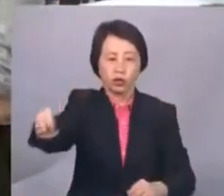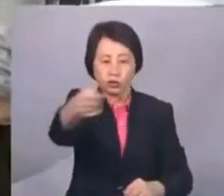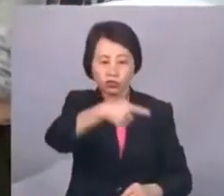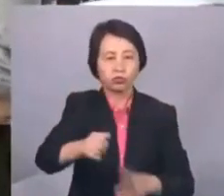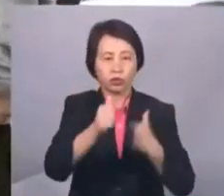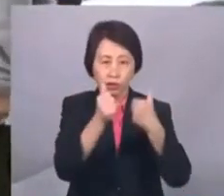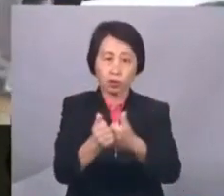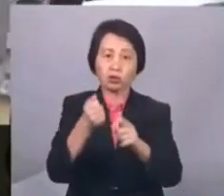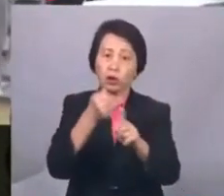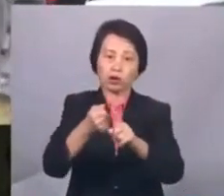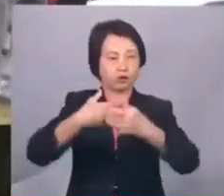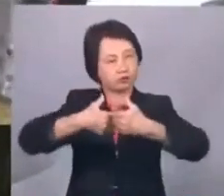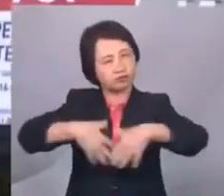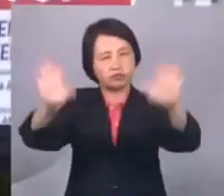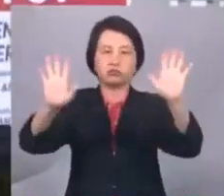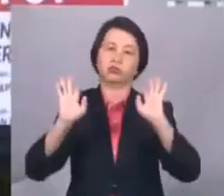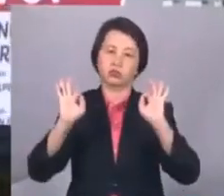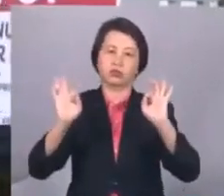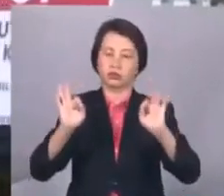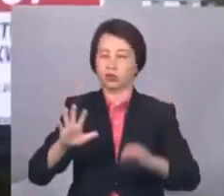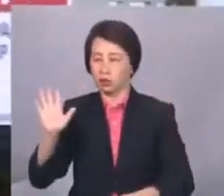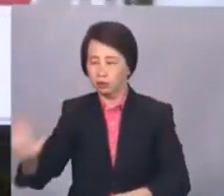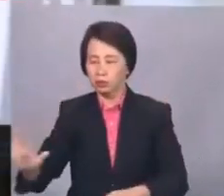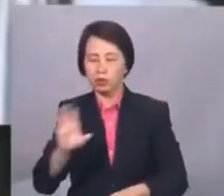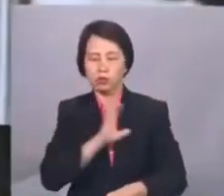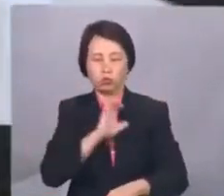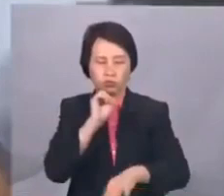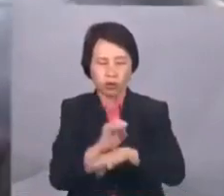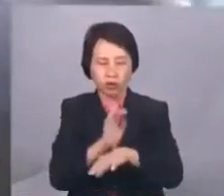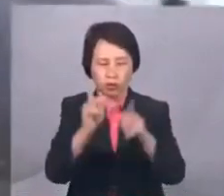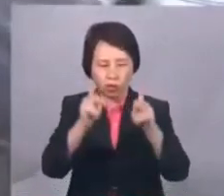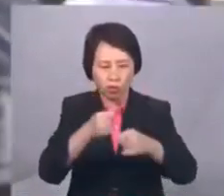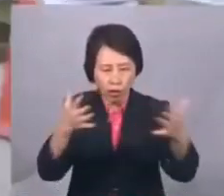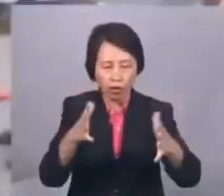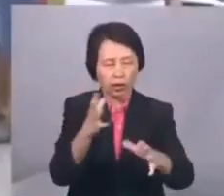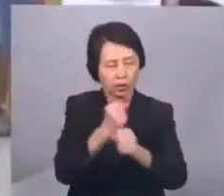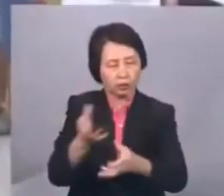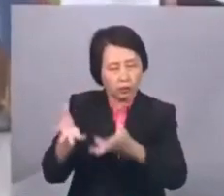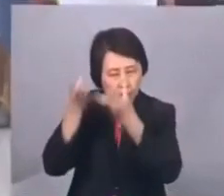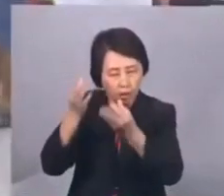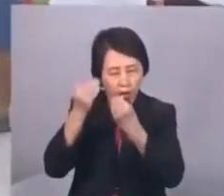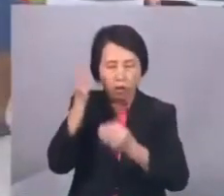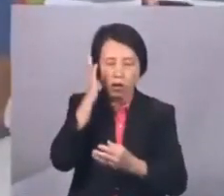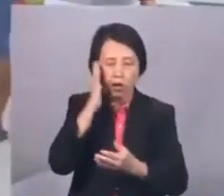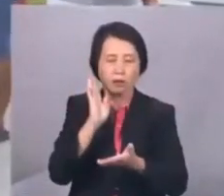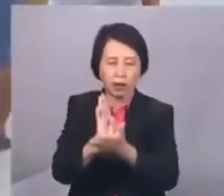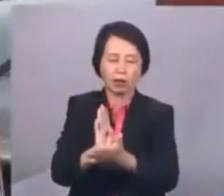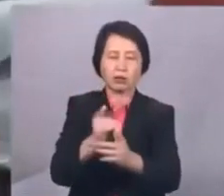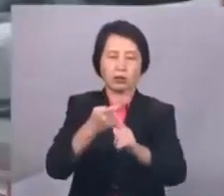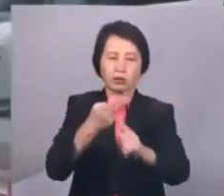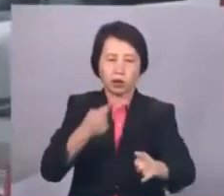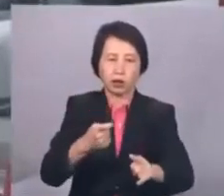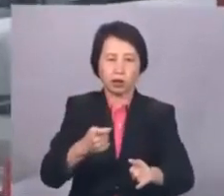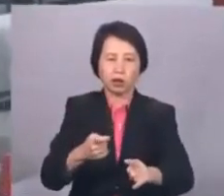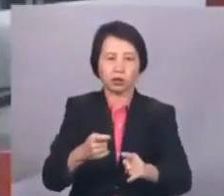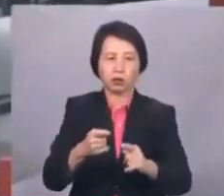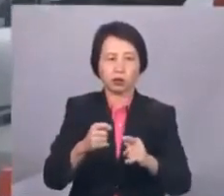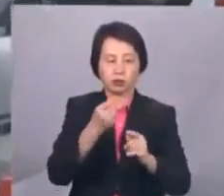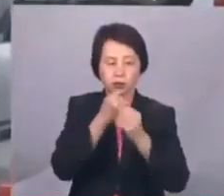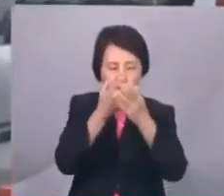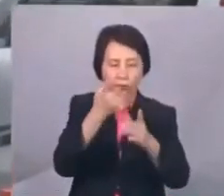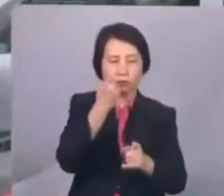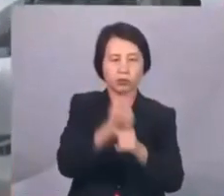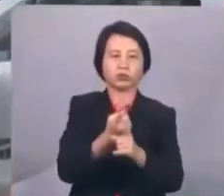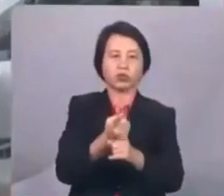semua patuh arahan bersurai beliau nasihatkan orang awam supaya mendapatkan maklumat mengenai bantuan itu daripada sumber pahit